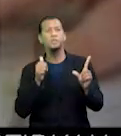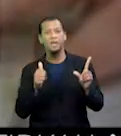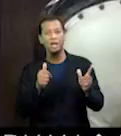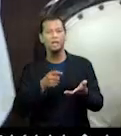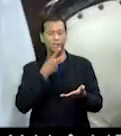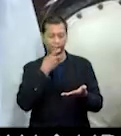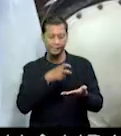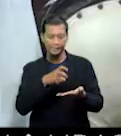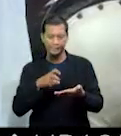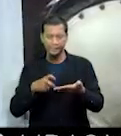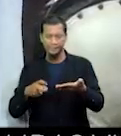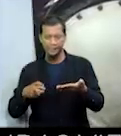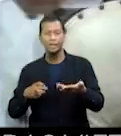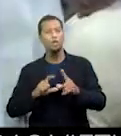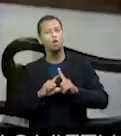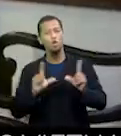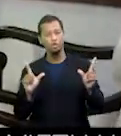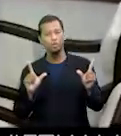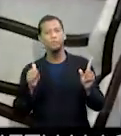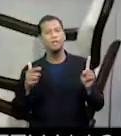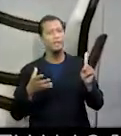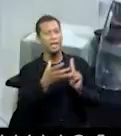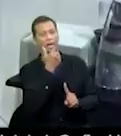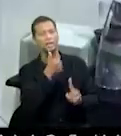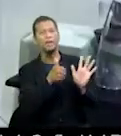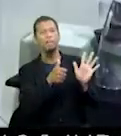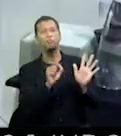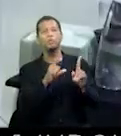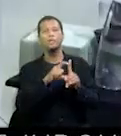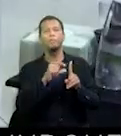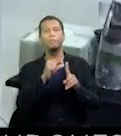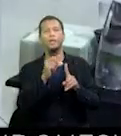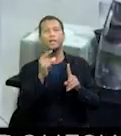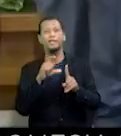faktual, serta mentargetkan 60 kursi DPR RI. Tim Liputan iNews melaporkan.